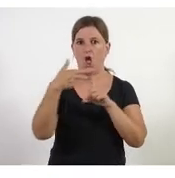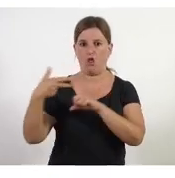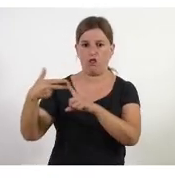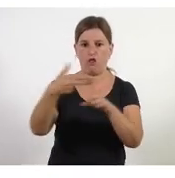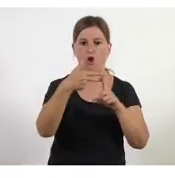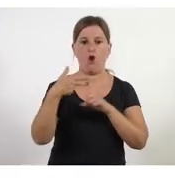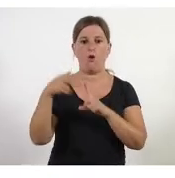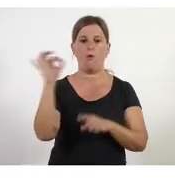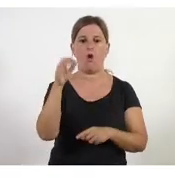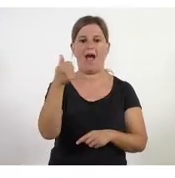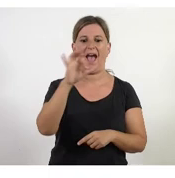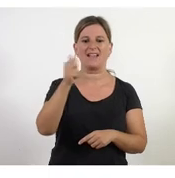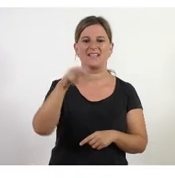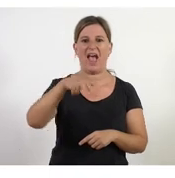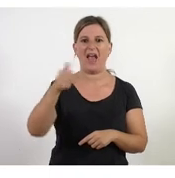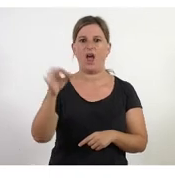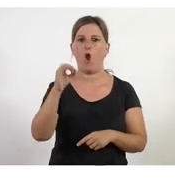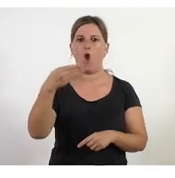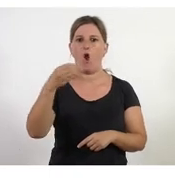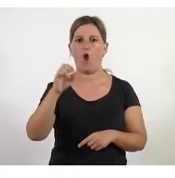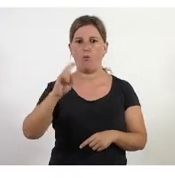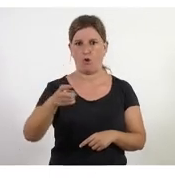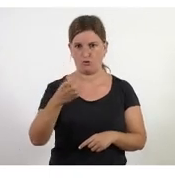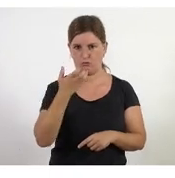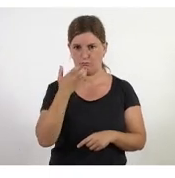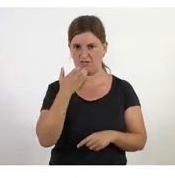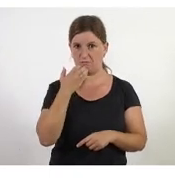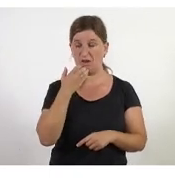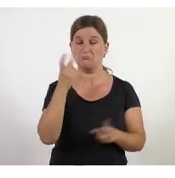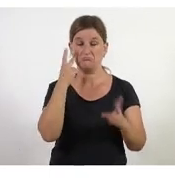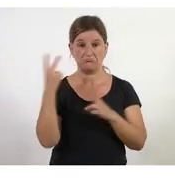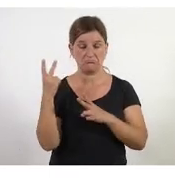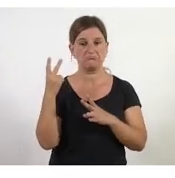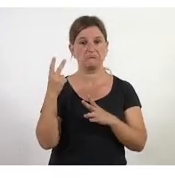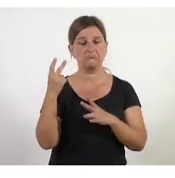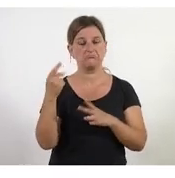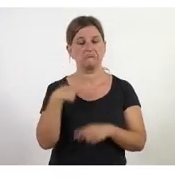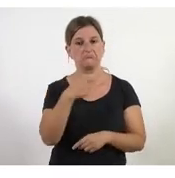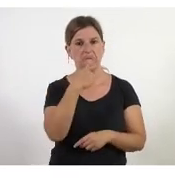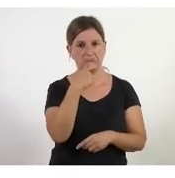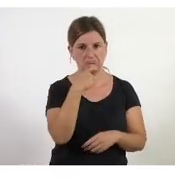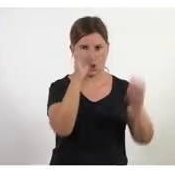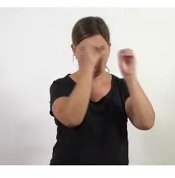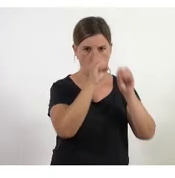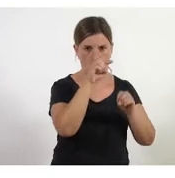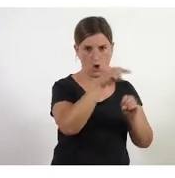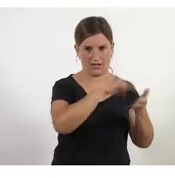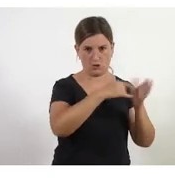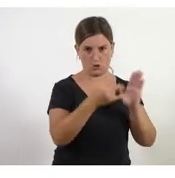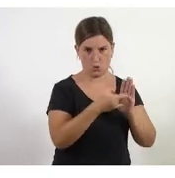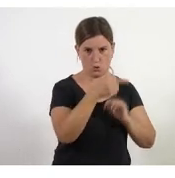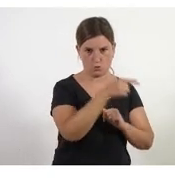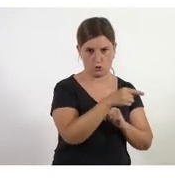d'acord? Aquests tres punts són els que ens farien pensar que decantar-nos per la solució de Google és l'opció